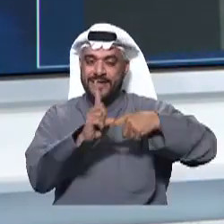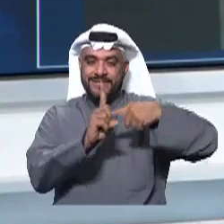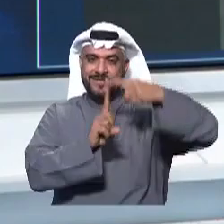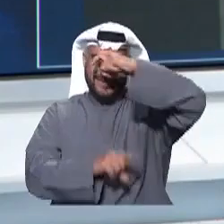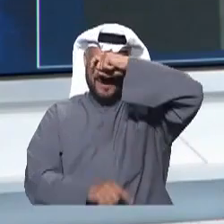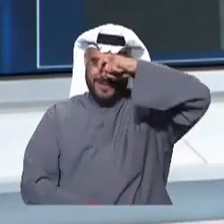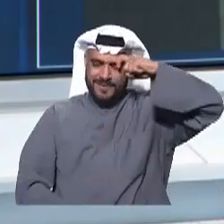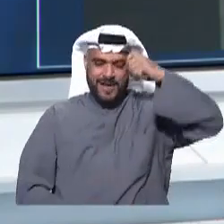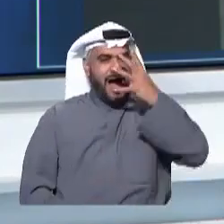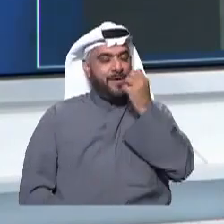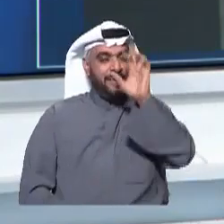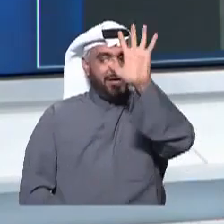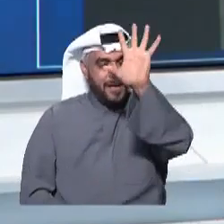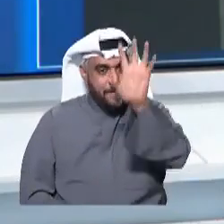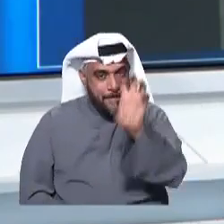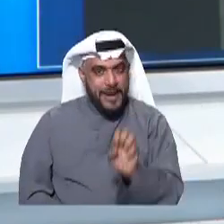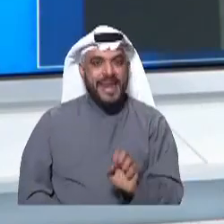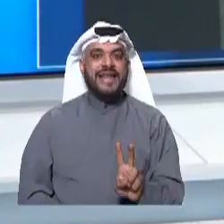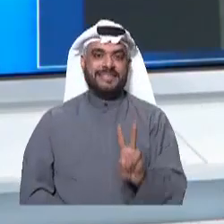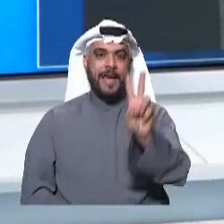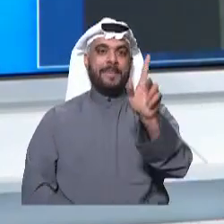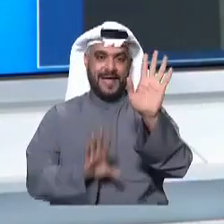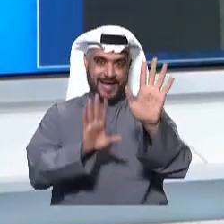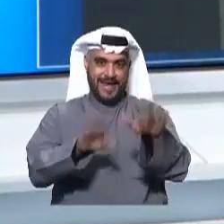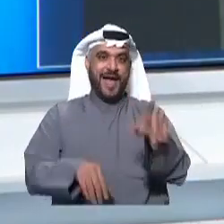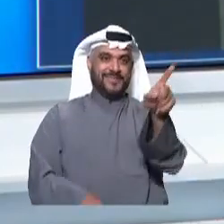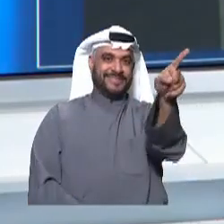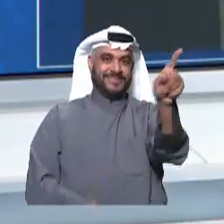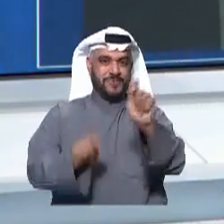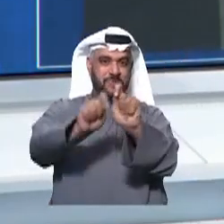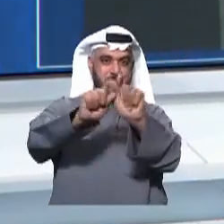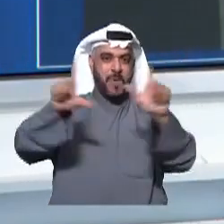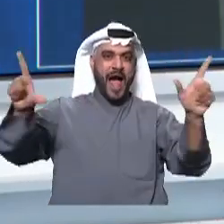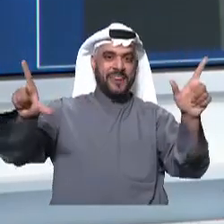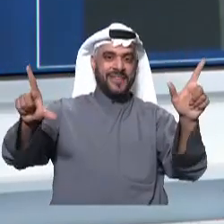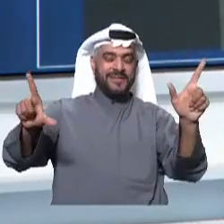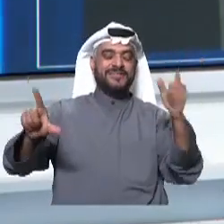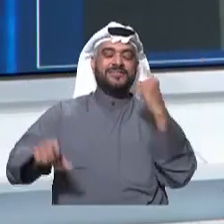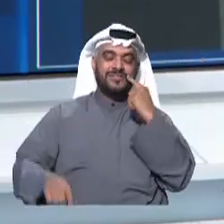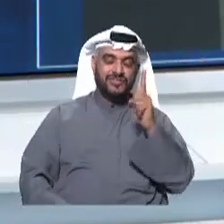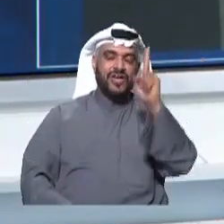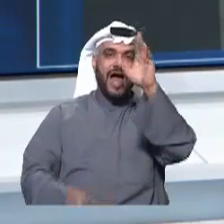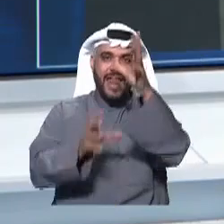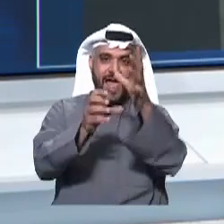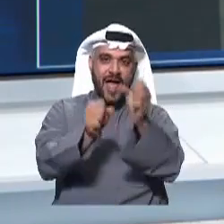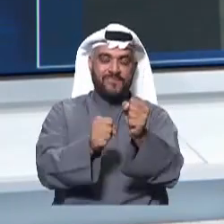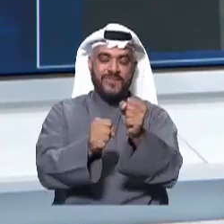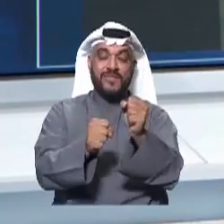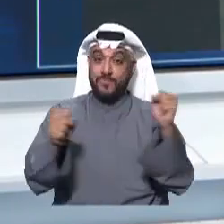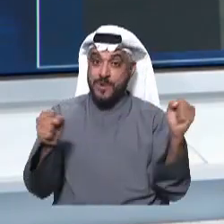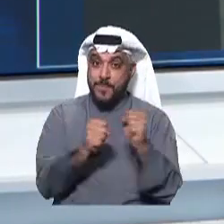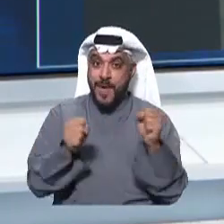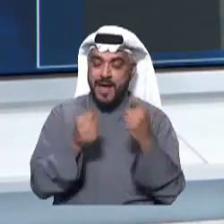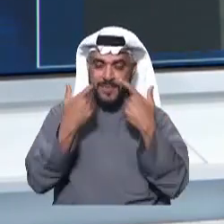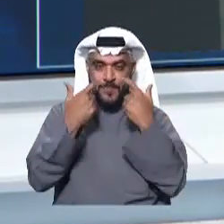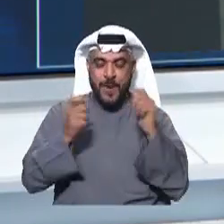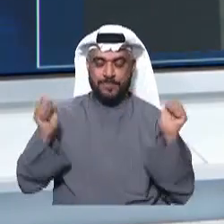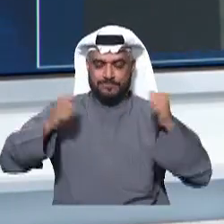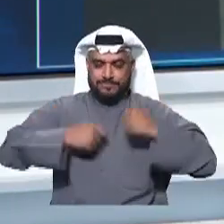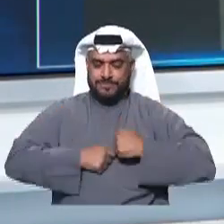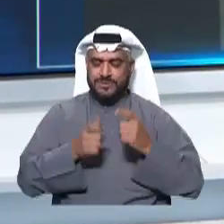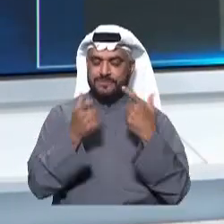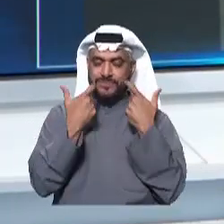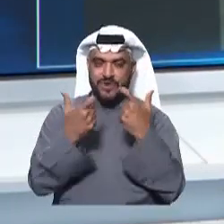الكويت، و7 درجات مئوية كأدنى حرارة، متوقع أنها تفاوت ما بين 3 إلى 6 درجات على المناطق البرية، ورياح شمالية